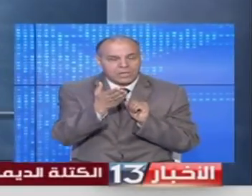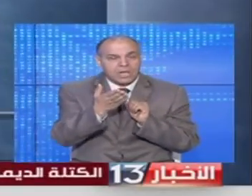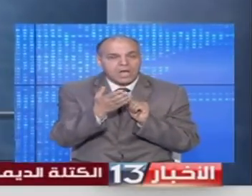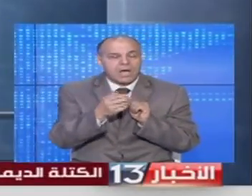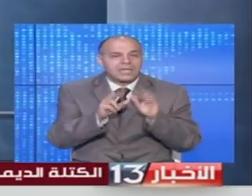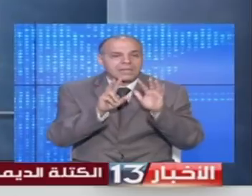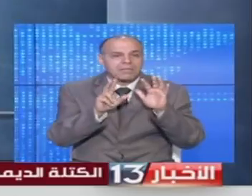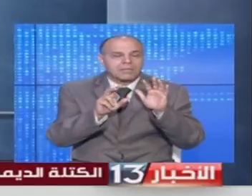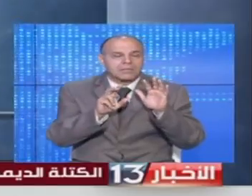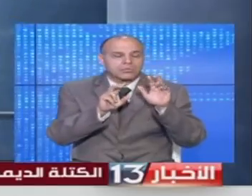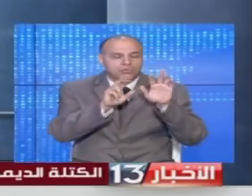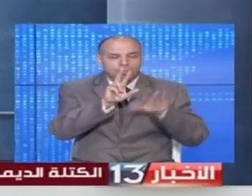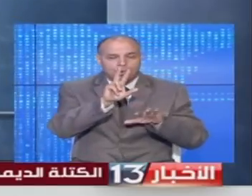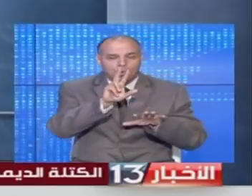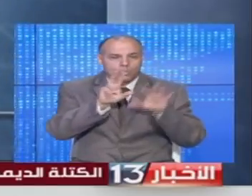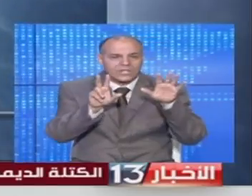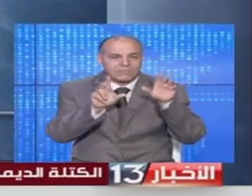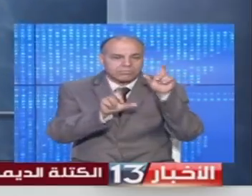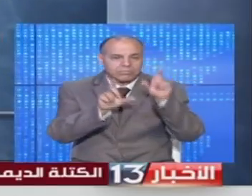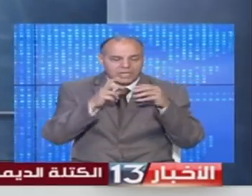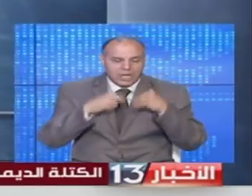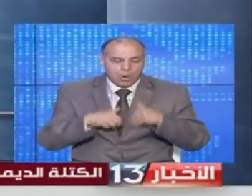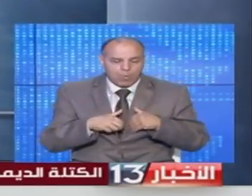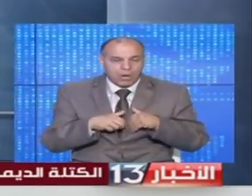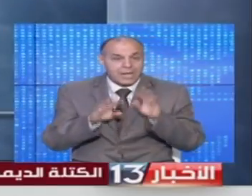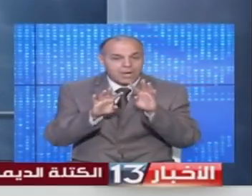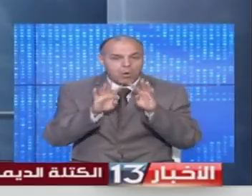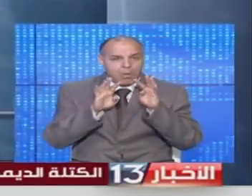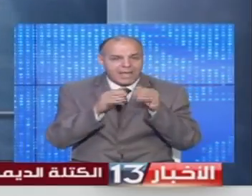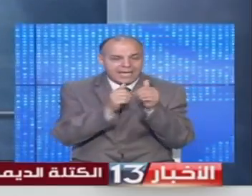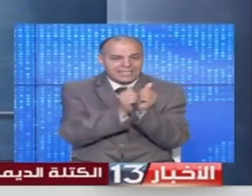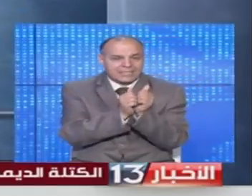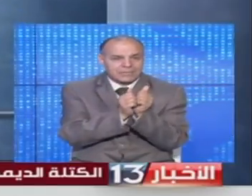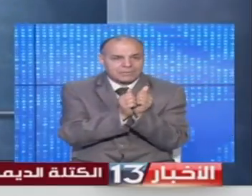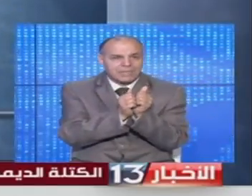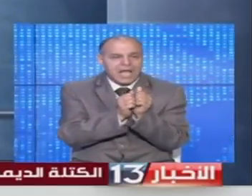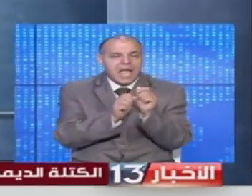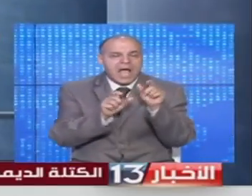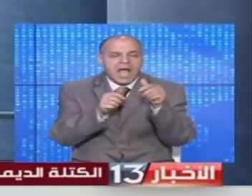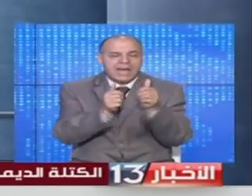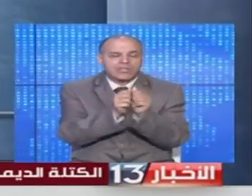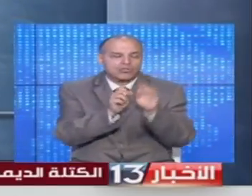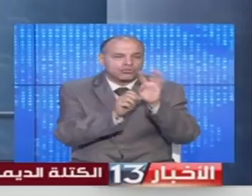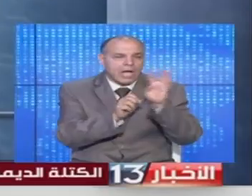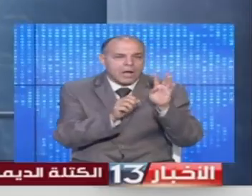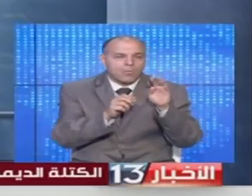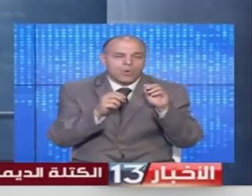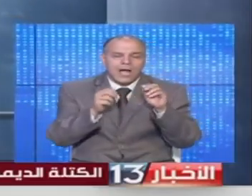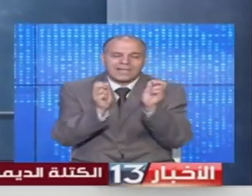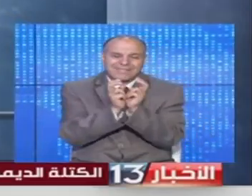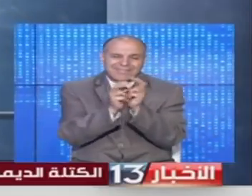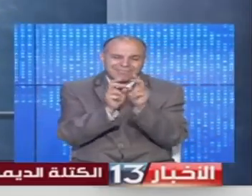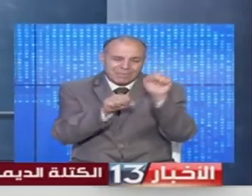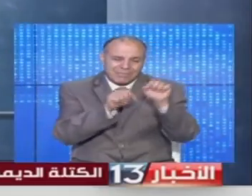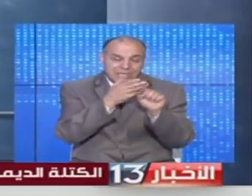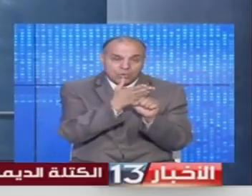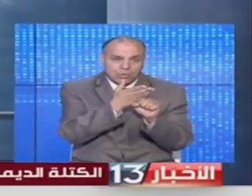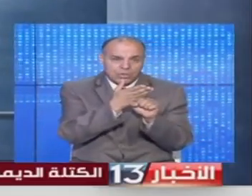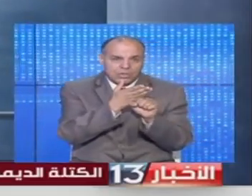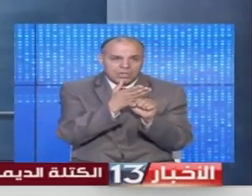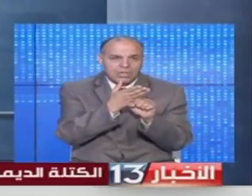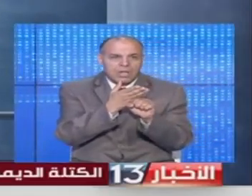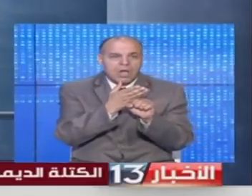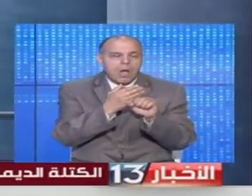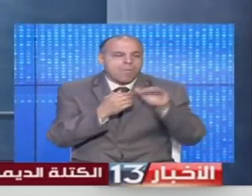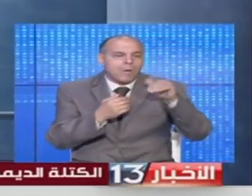ثمانيه وثلاثين نائب وتضم نواب حزبي حركه الشعب والتيار الديمقراطي ويخلف محمد